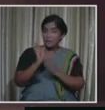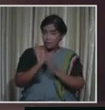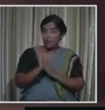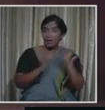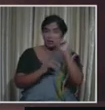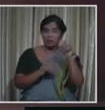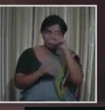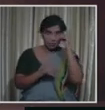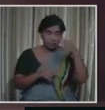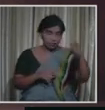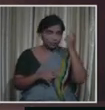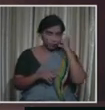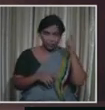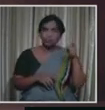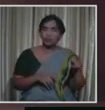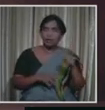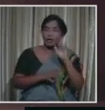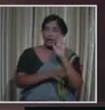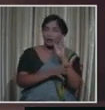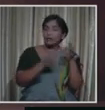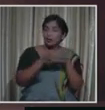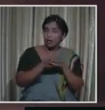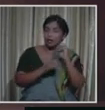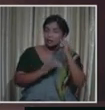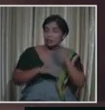sirisen matma saksi darah nanti. Sri Lanka ni das paksi samar